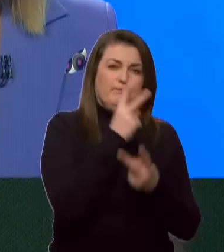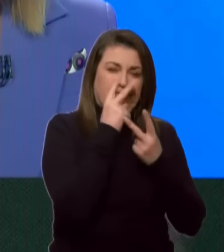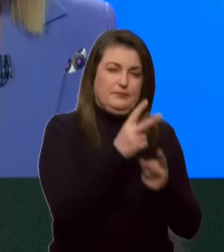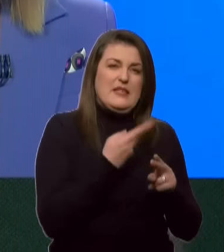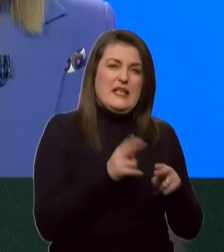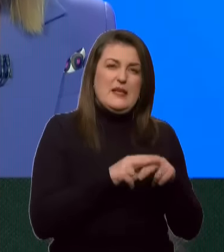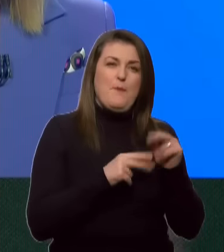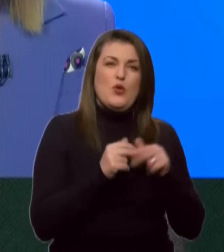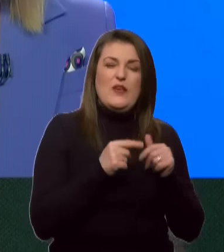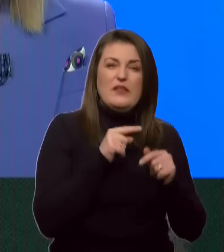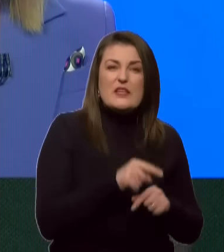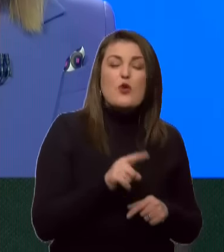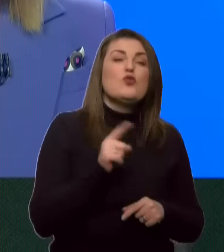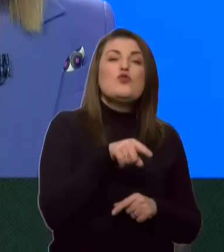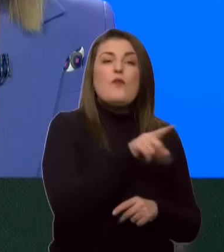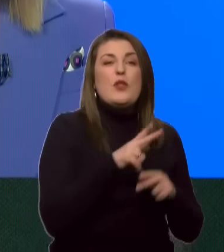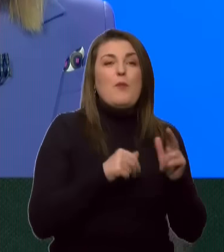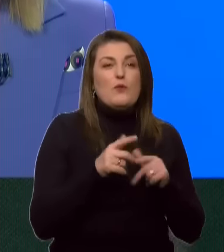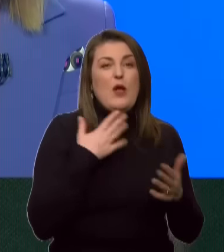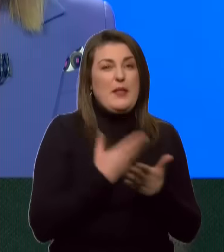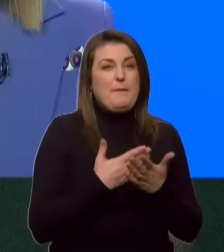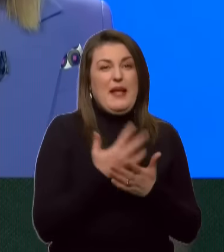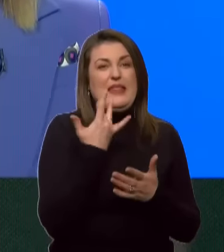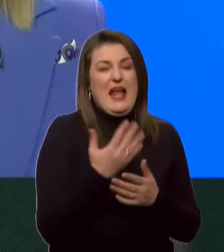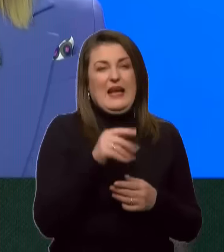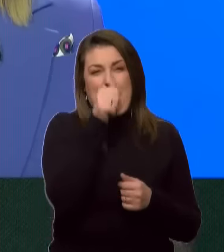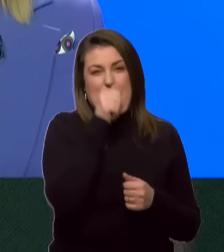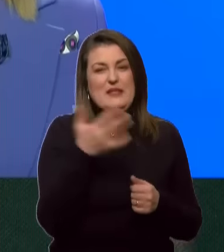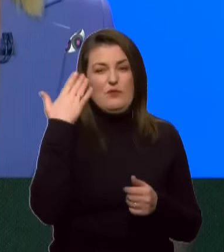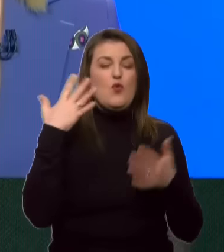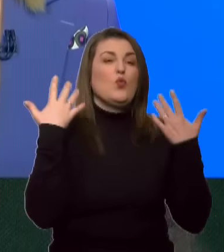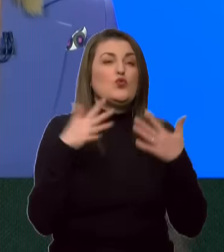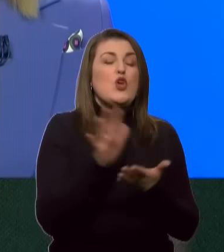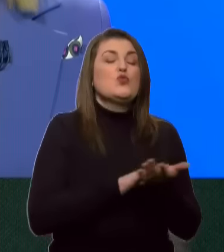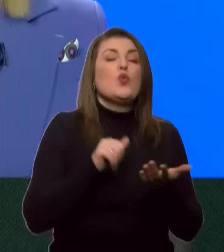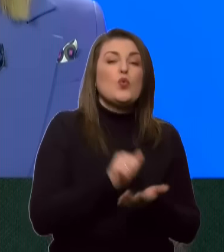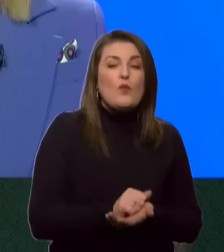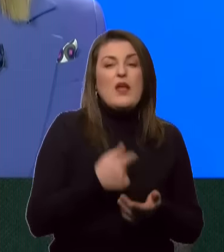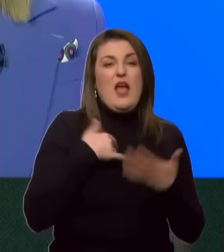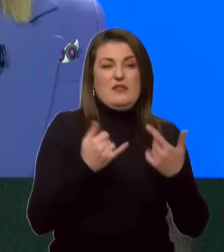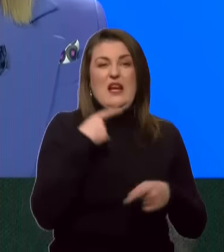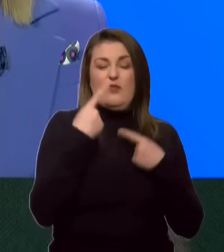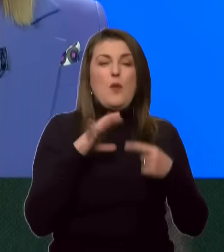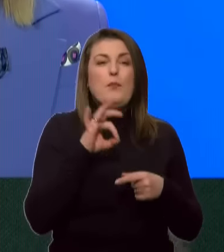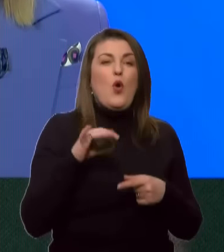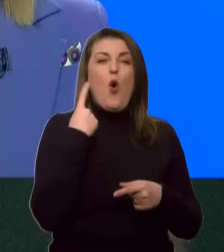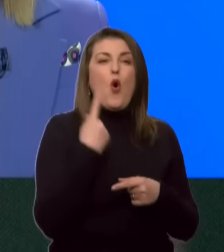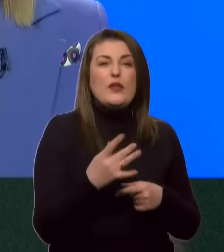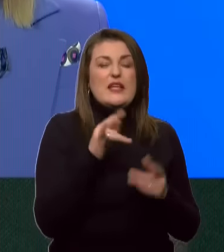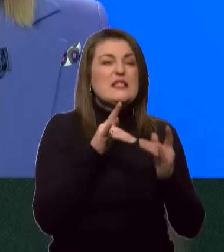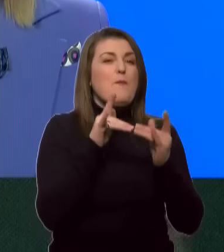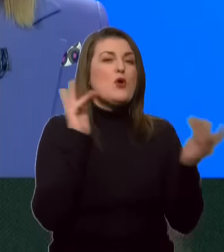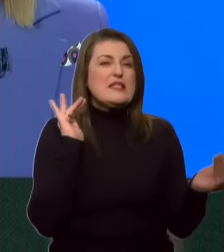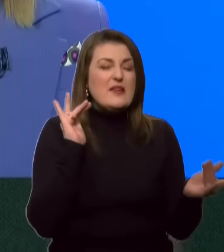цим будівництвом, і те, що вони побудували, наприклад, декілька місяців тому, вже зруйновано. Я зараз говорю про один з